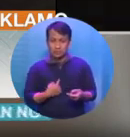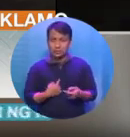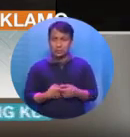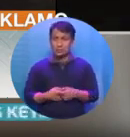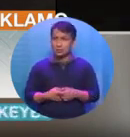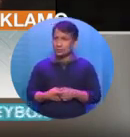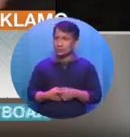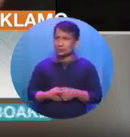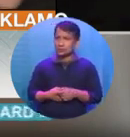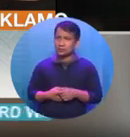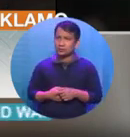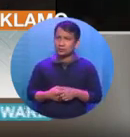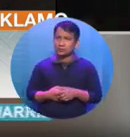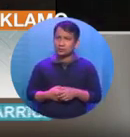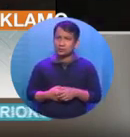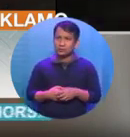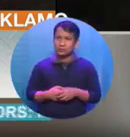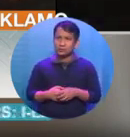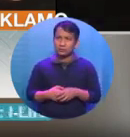ano daw yung